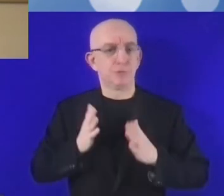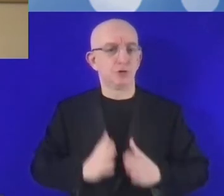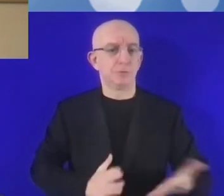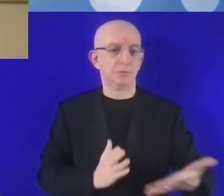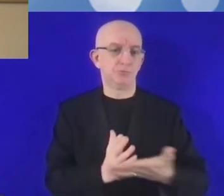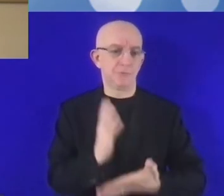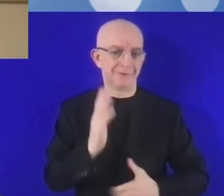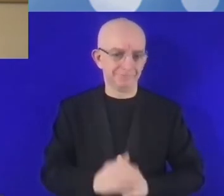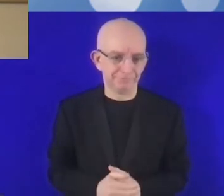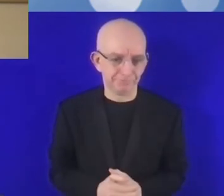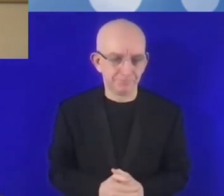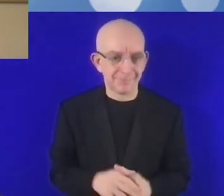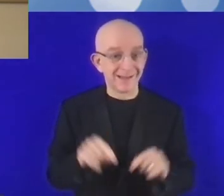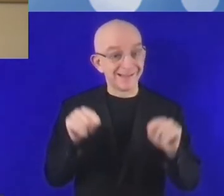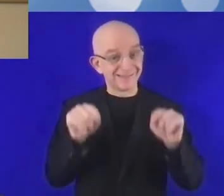Nous considérons